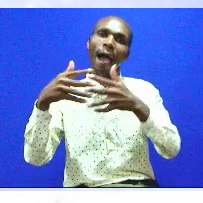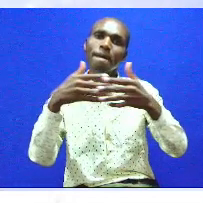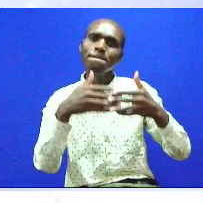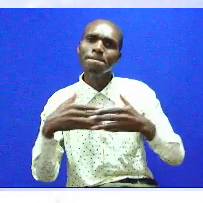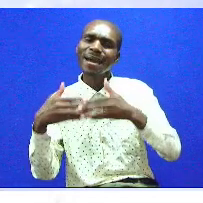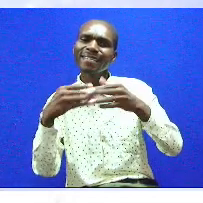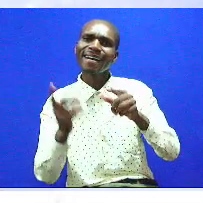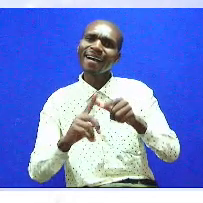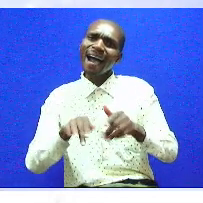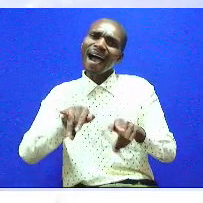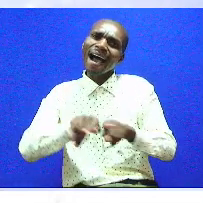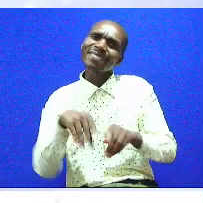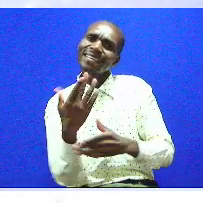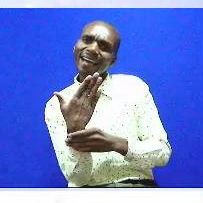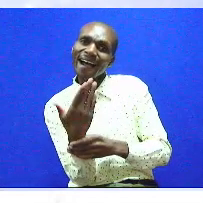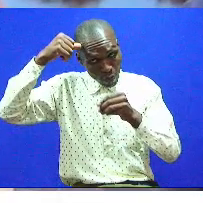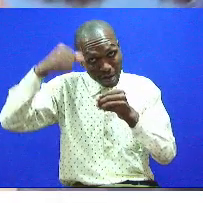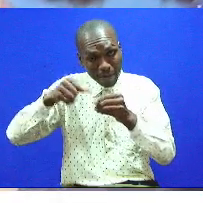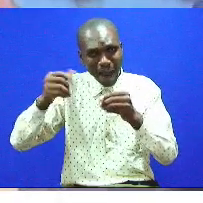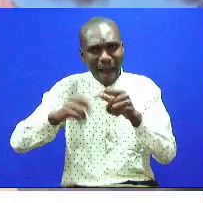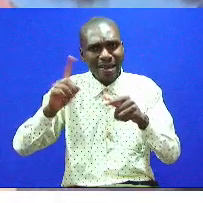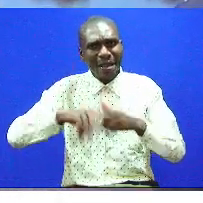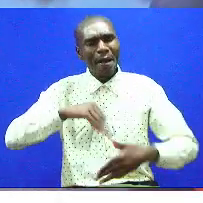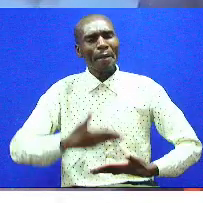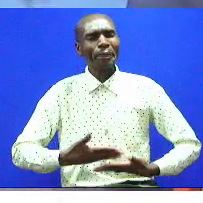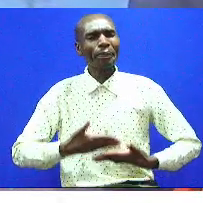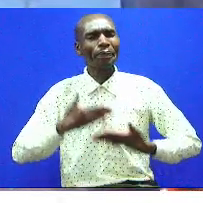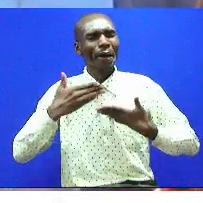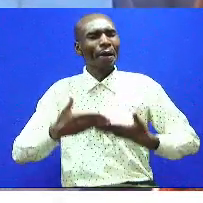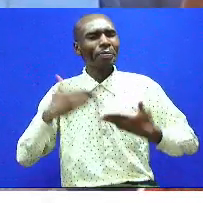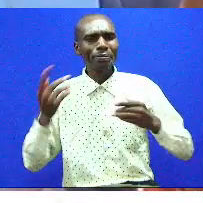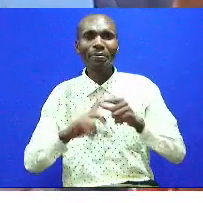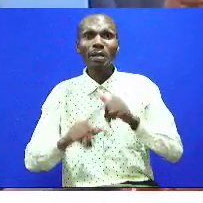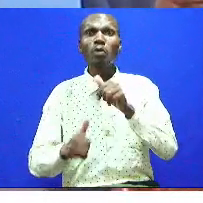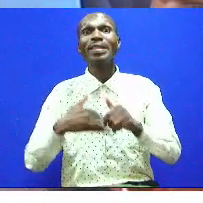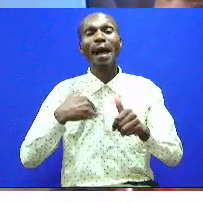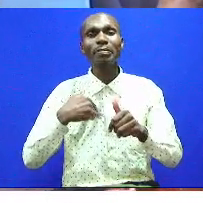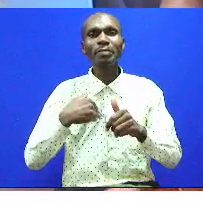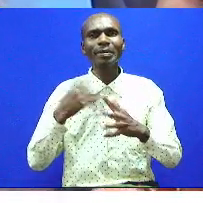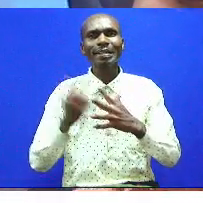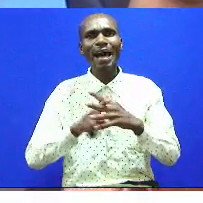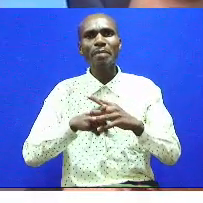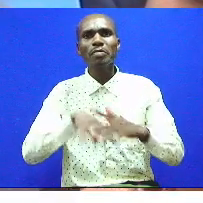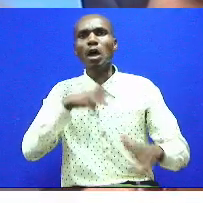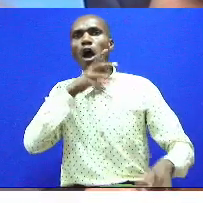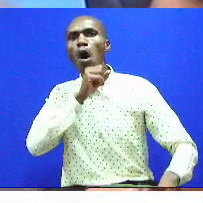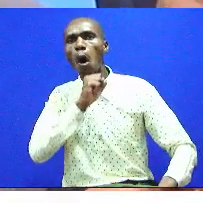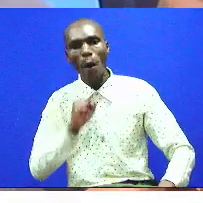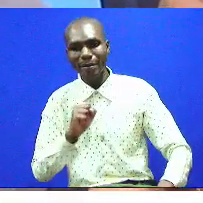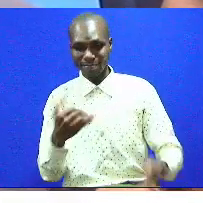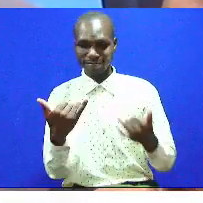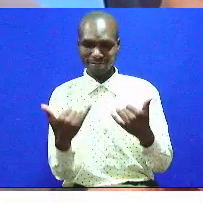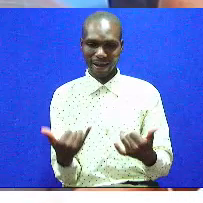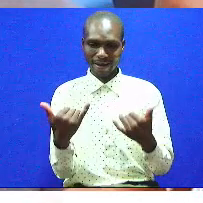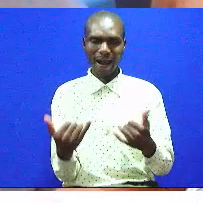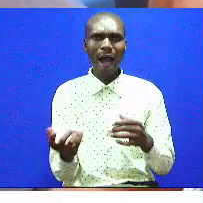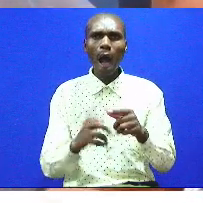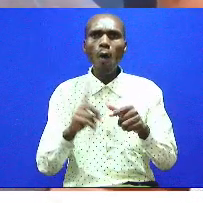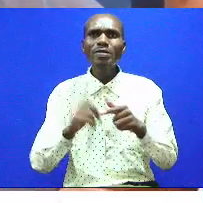omo tubu Otenyo nguiranole ase ense ya Kenya. Ni kagoja ekero King Charles III arobireti